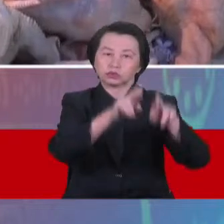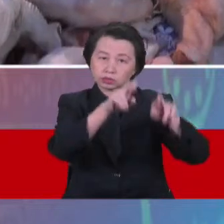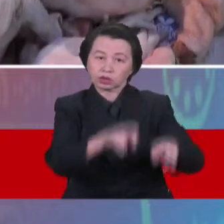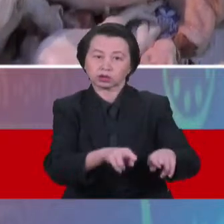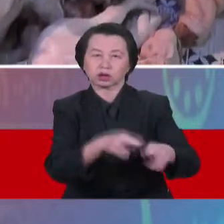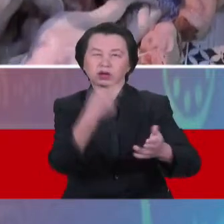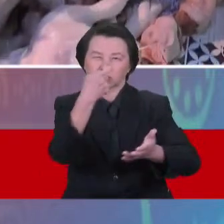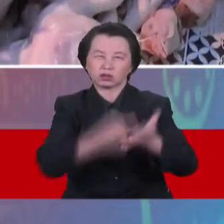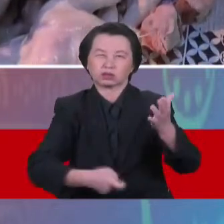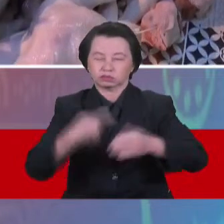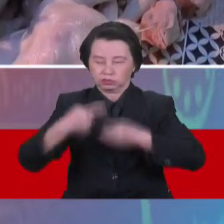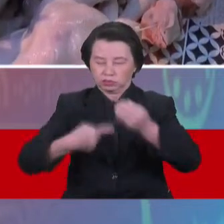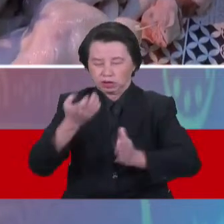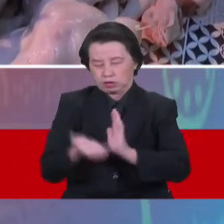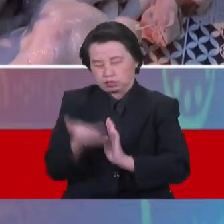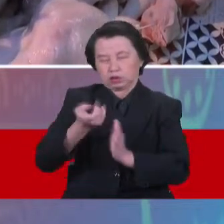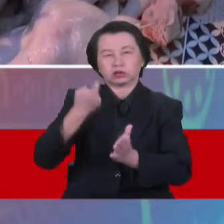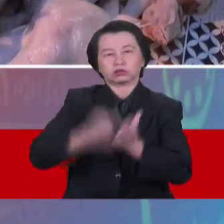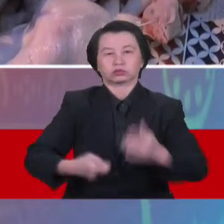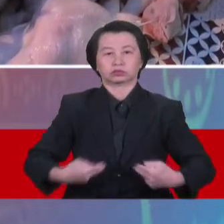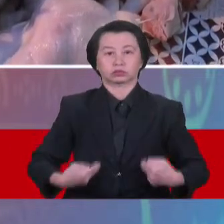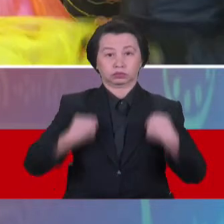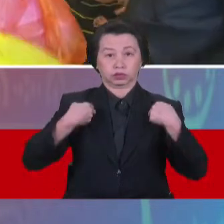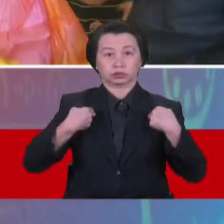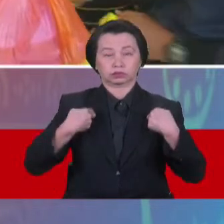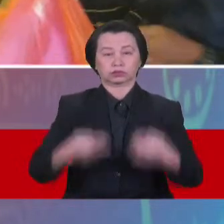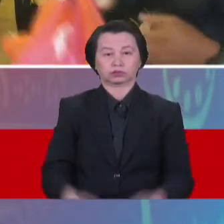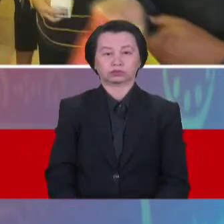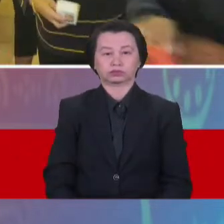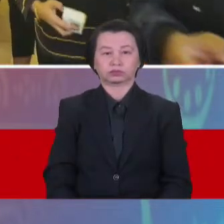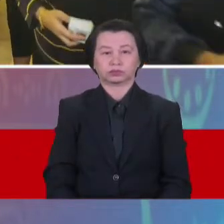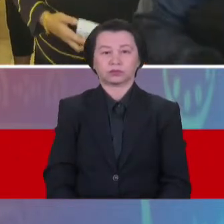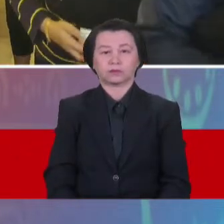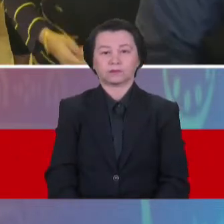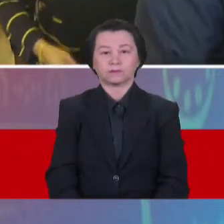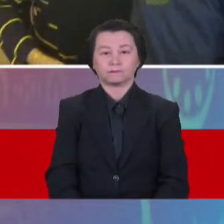kerana kos, kenaikan kos sara hidup. Ya.